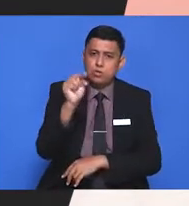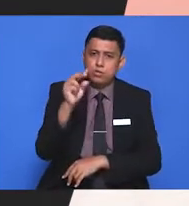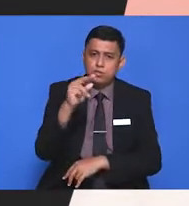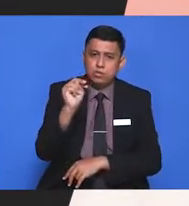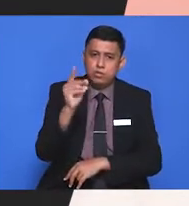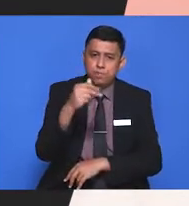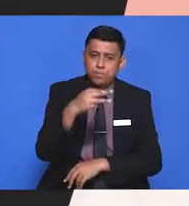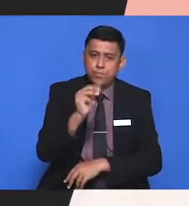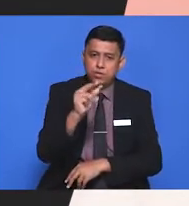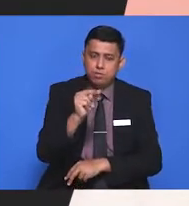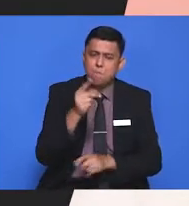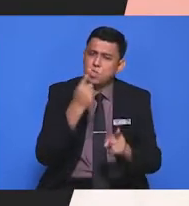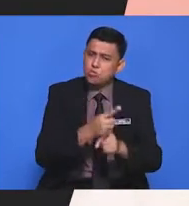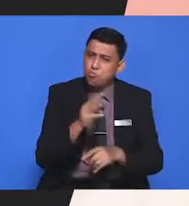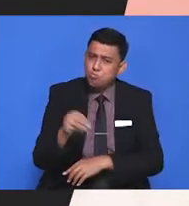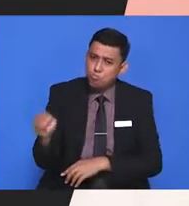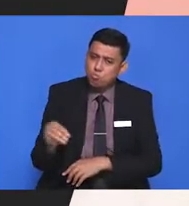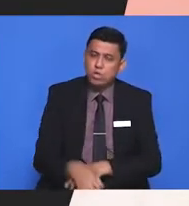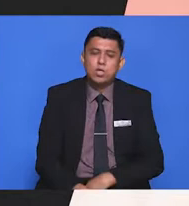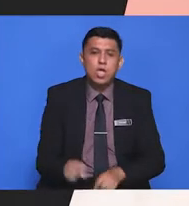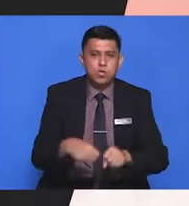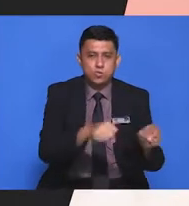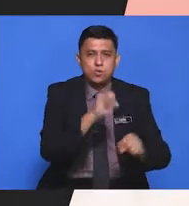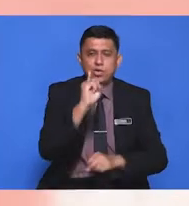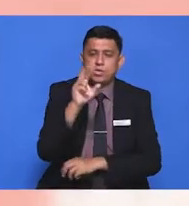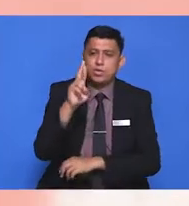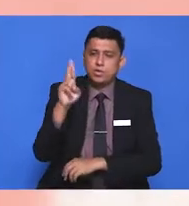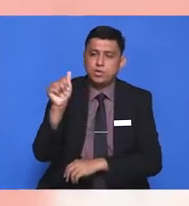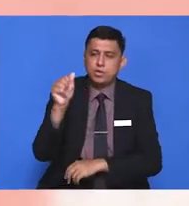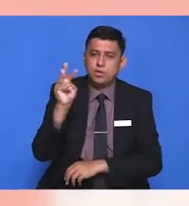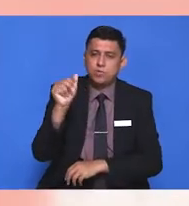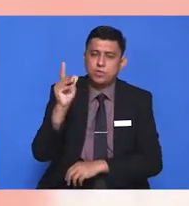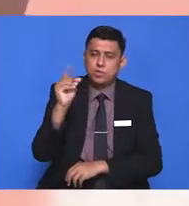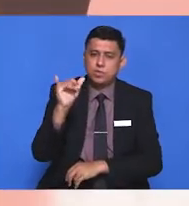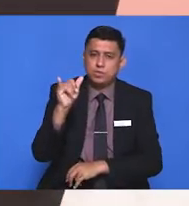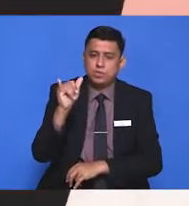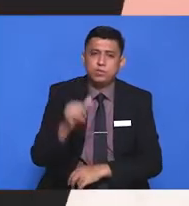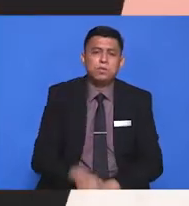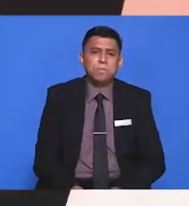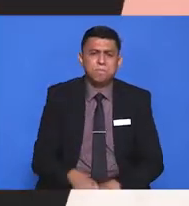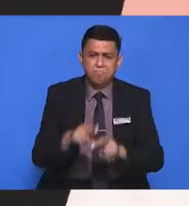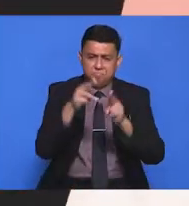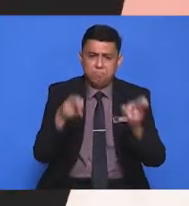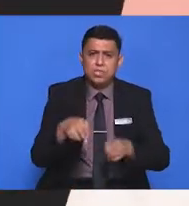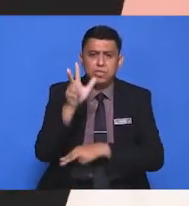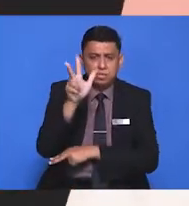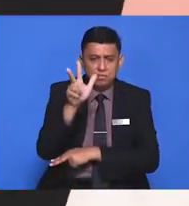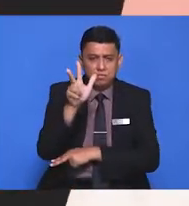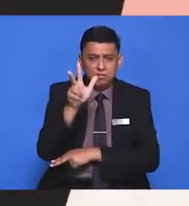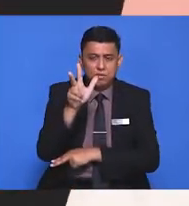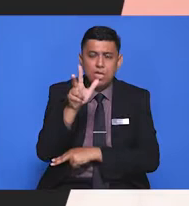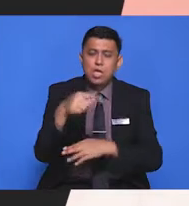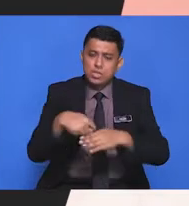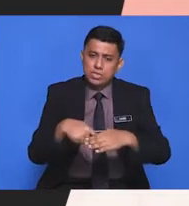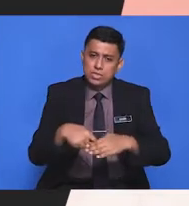Myanmar. Benar murid-murid, Sungai Irrawaddy. Soalan uji kendiri yang ketiga, tasik air tawar semula